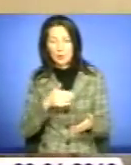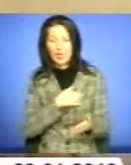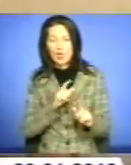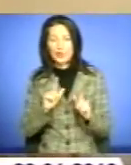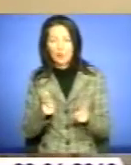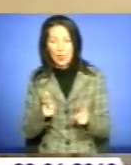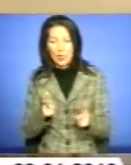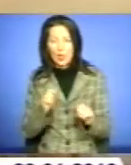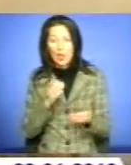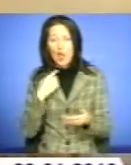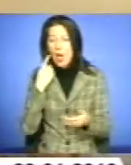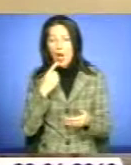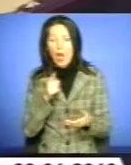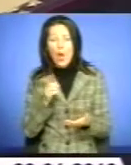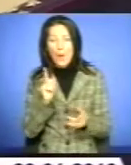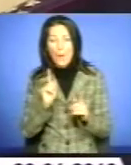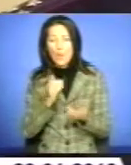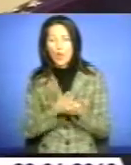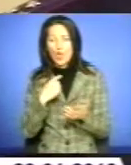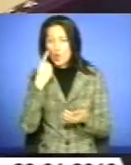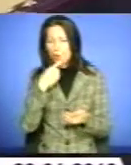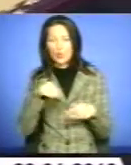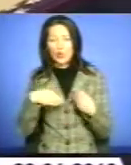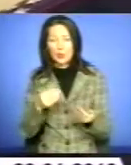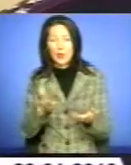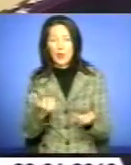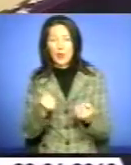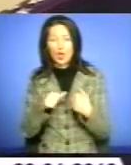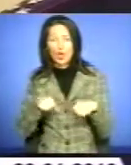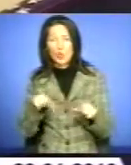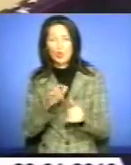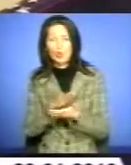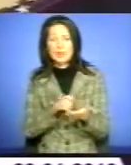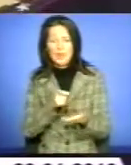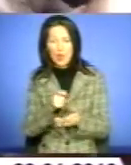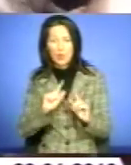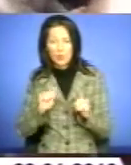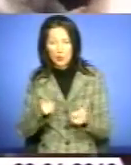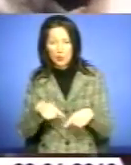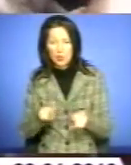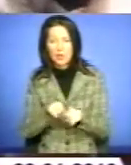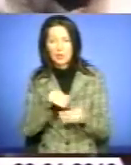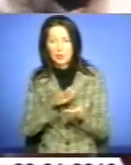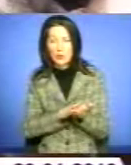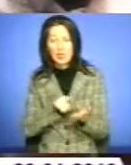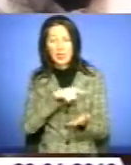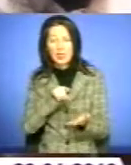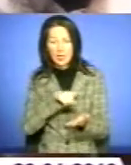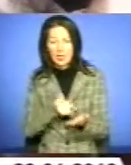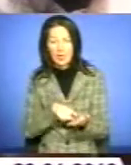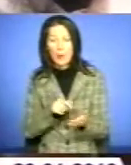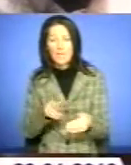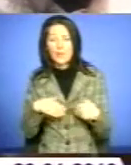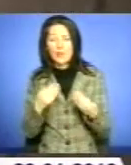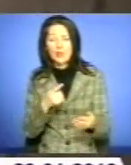повинні особисто подати у приймальну комісію заяву про вступ до університету та заповнити анкету встановленого взірця. Окрім цього, пред'явити